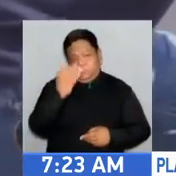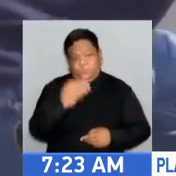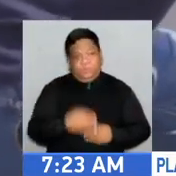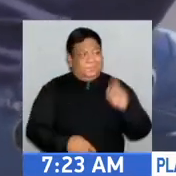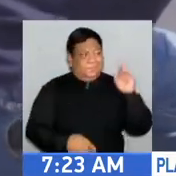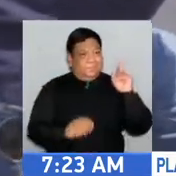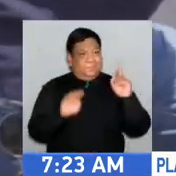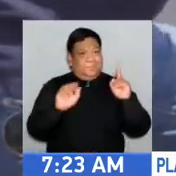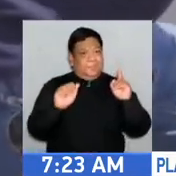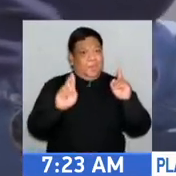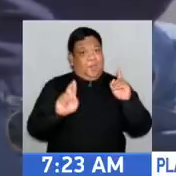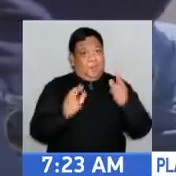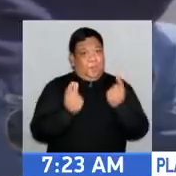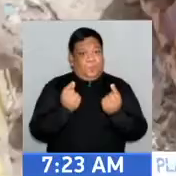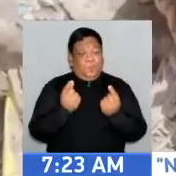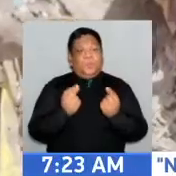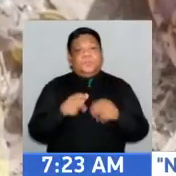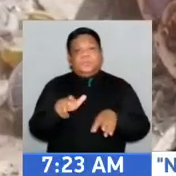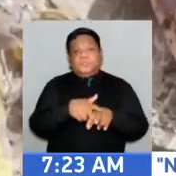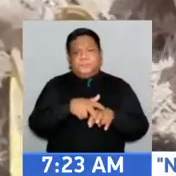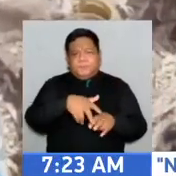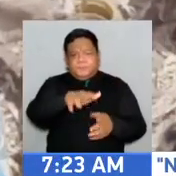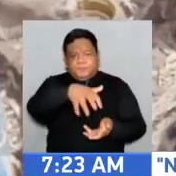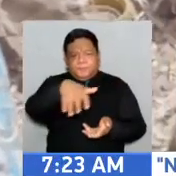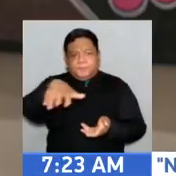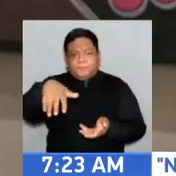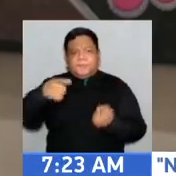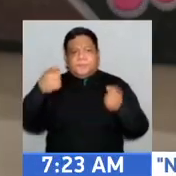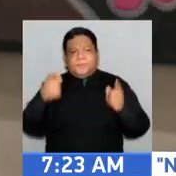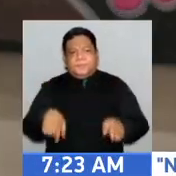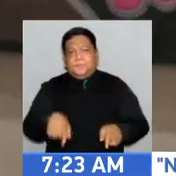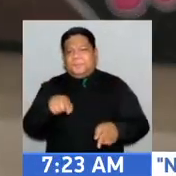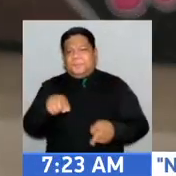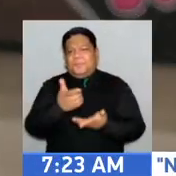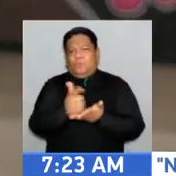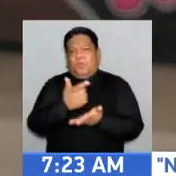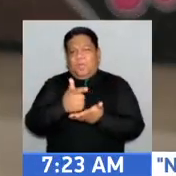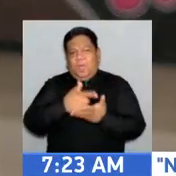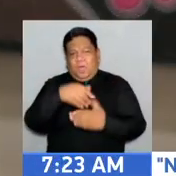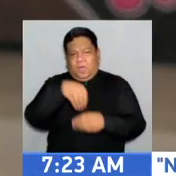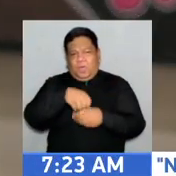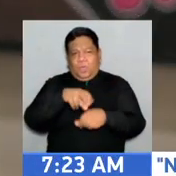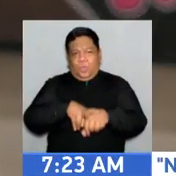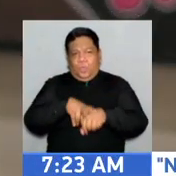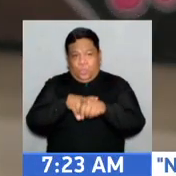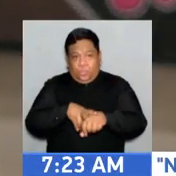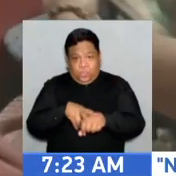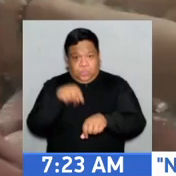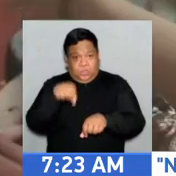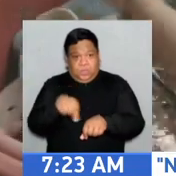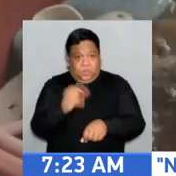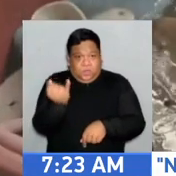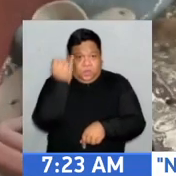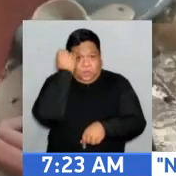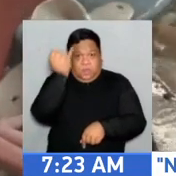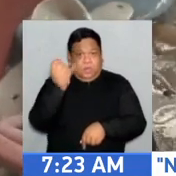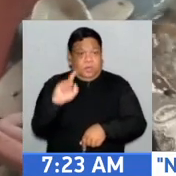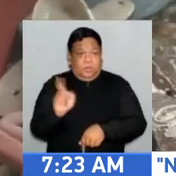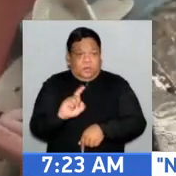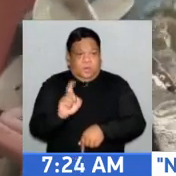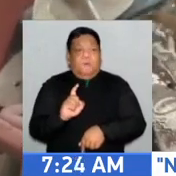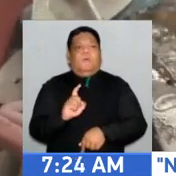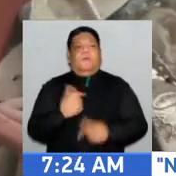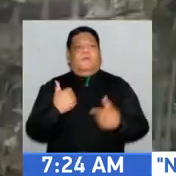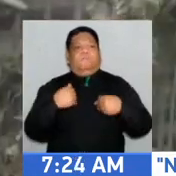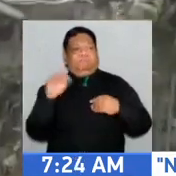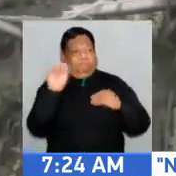tsinelas mula sa mga naipong basura. At mula dito, nakagawa siya ng mosaic art.